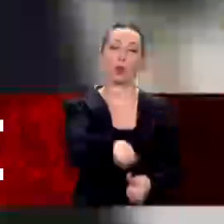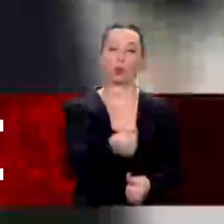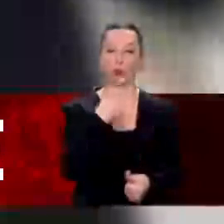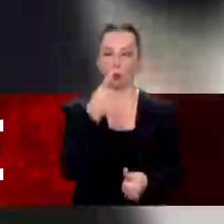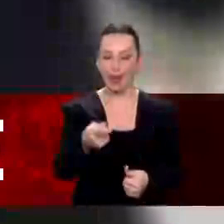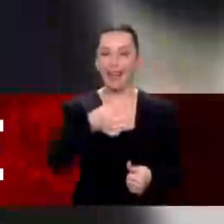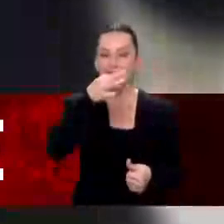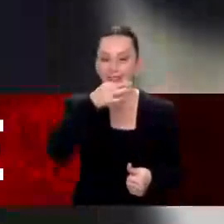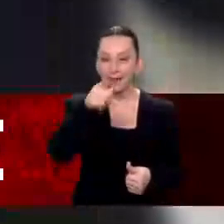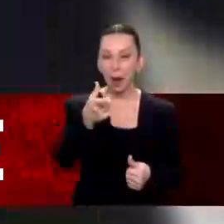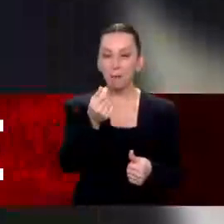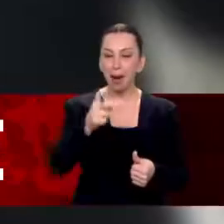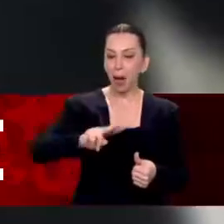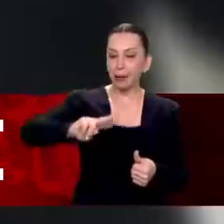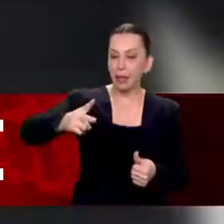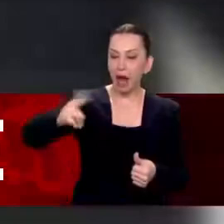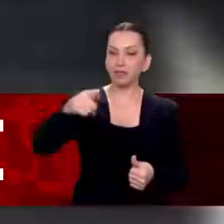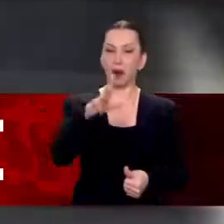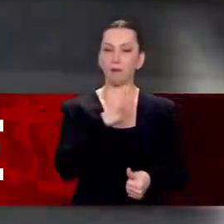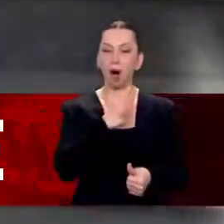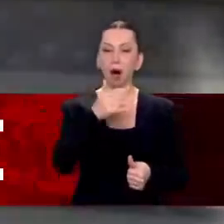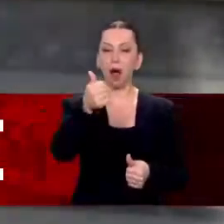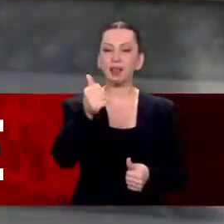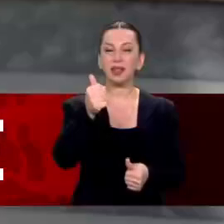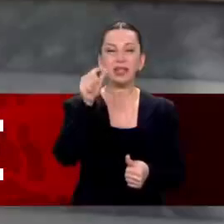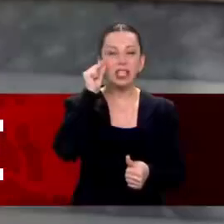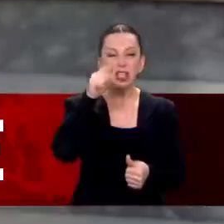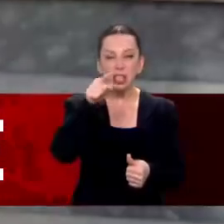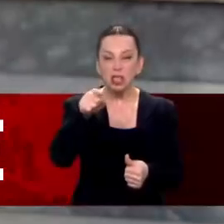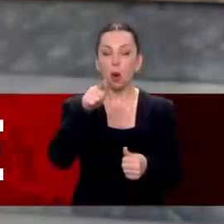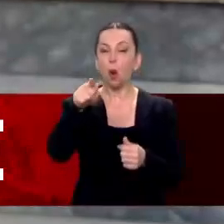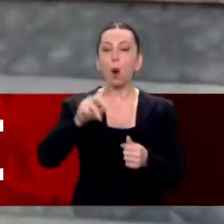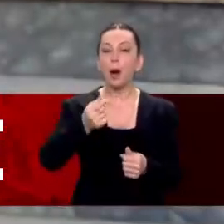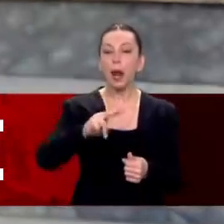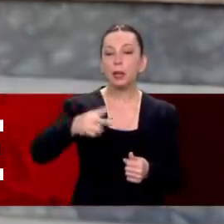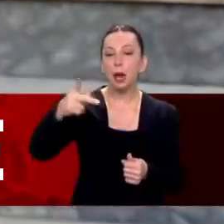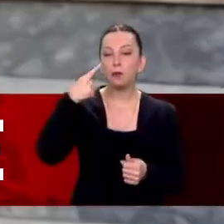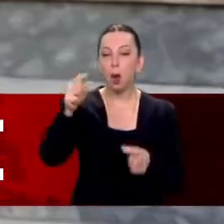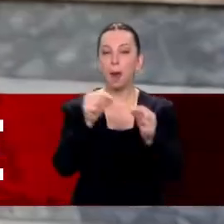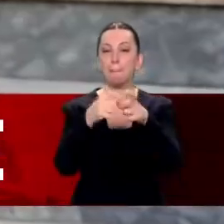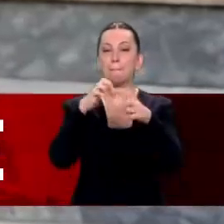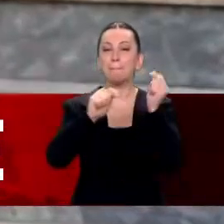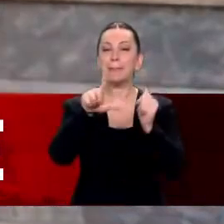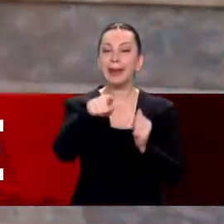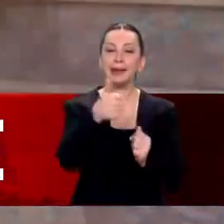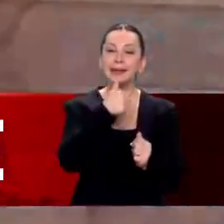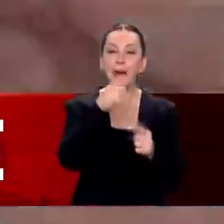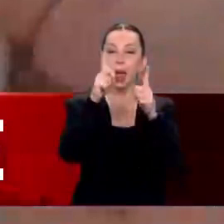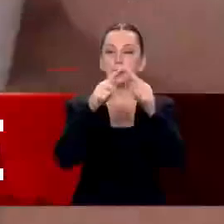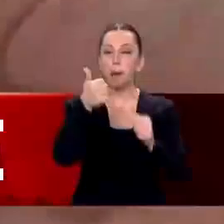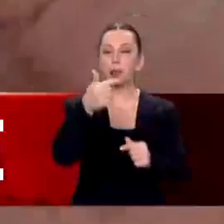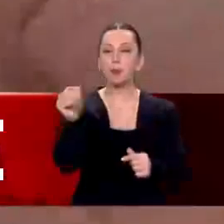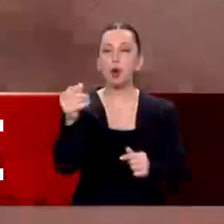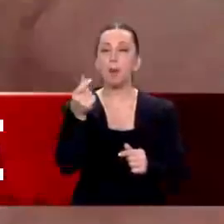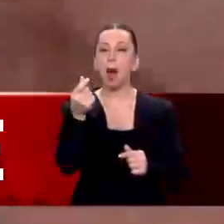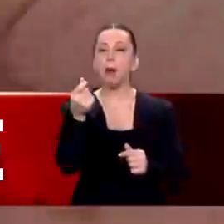İfade tutanağında para transfer tespitleri de yer aldı. 6 ayrı kişinin yaptığı o transferlerde Beril Talu'nun hesabına yaklaşık 6 milyon lira